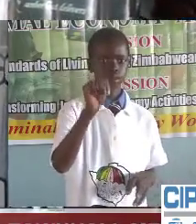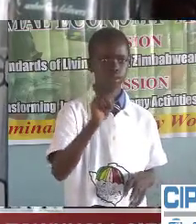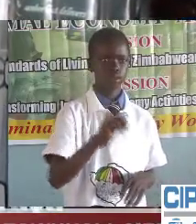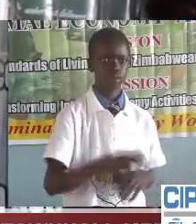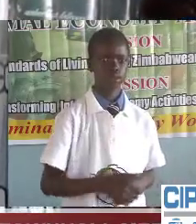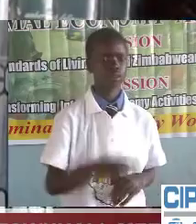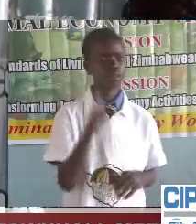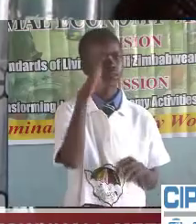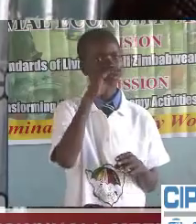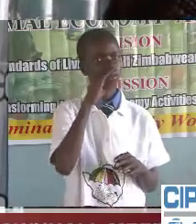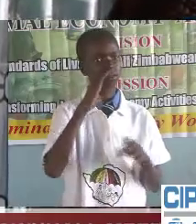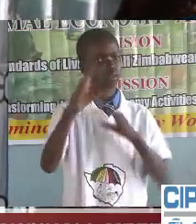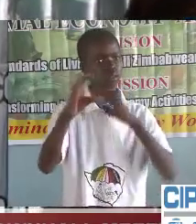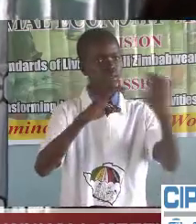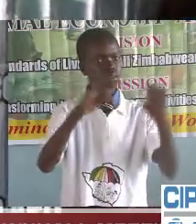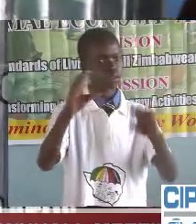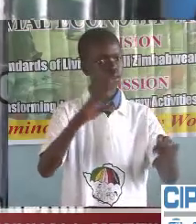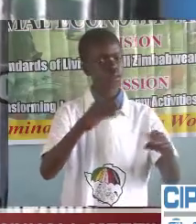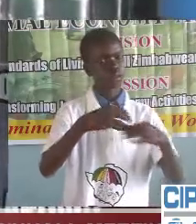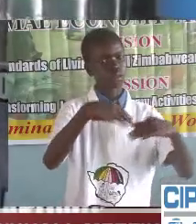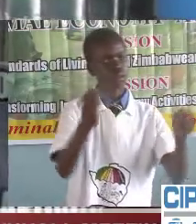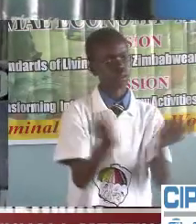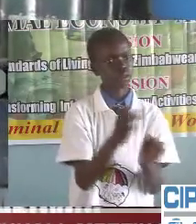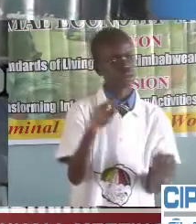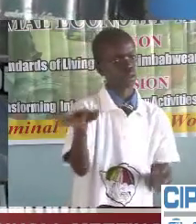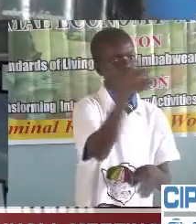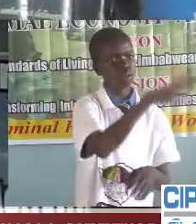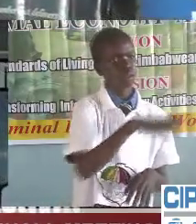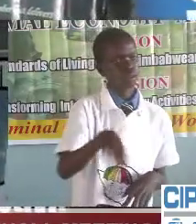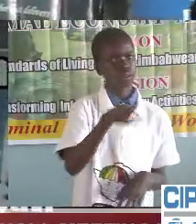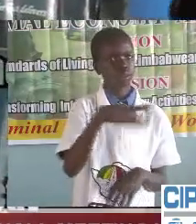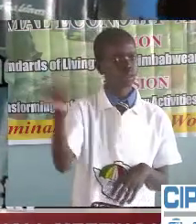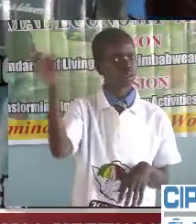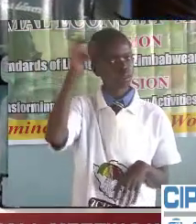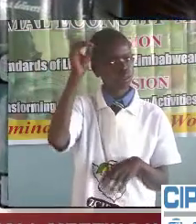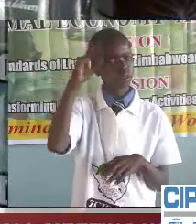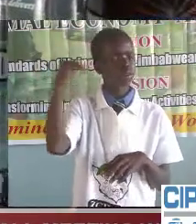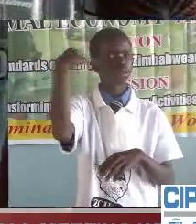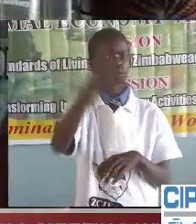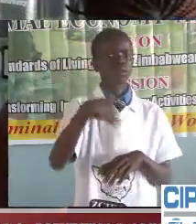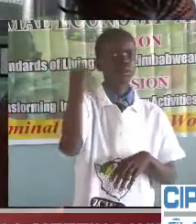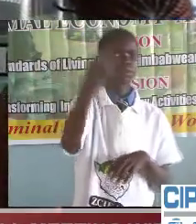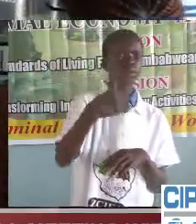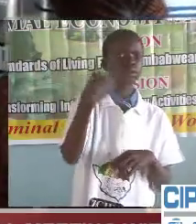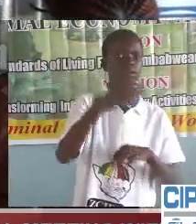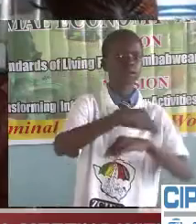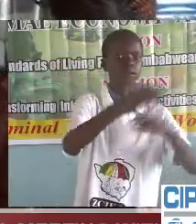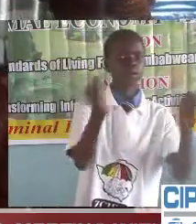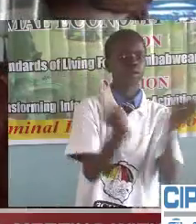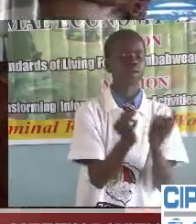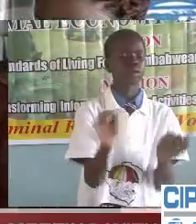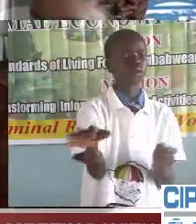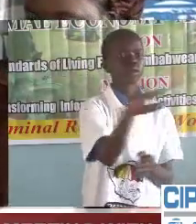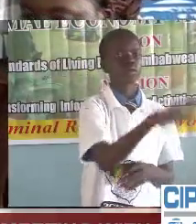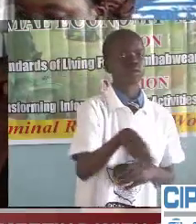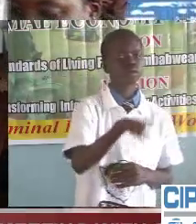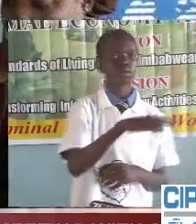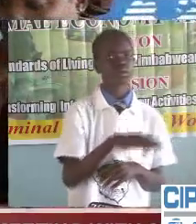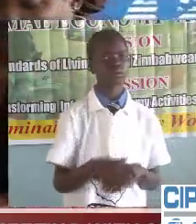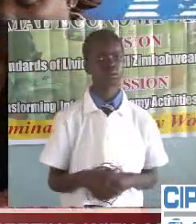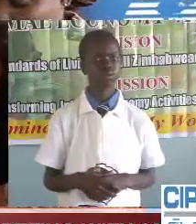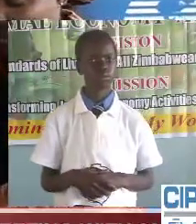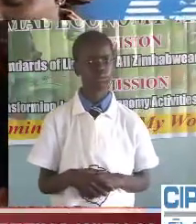Vachatitsanangurira mapati ari pano taka invite every political party. Ani